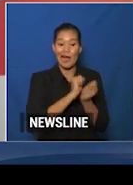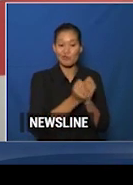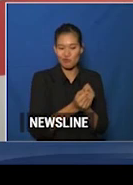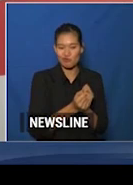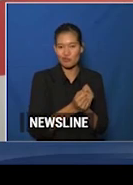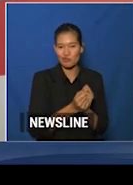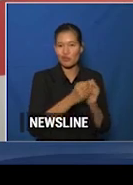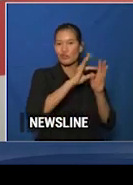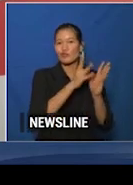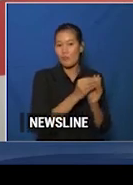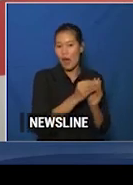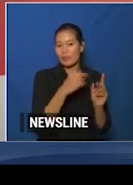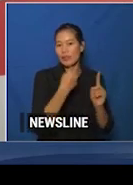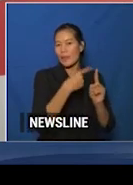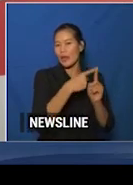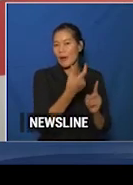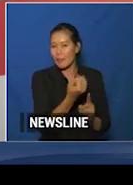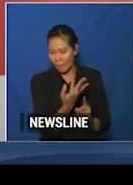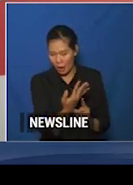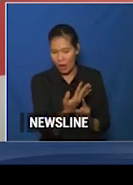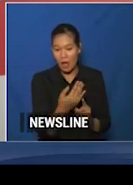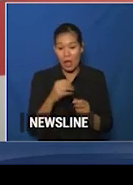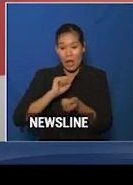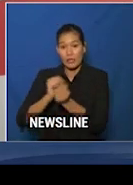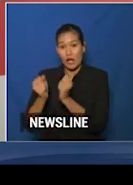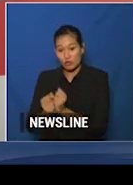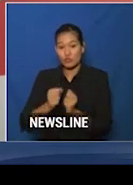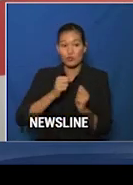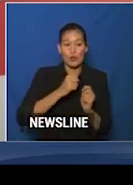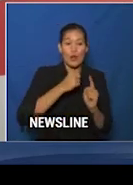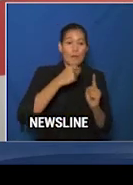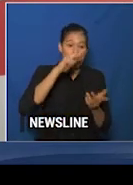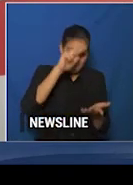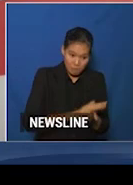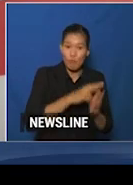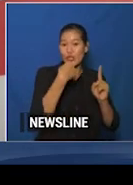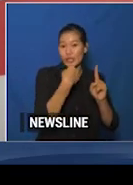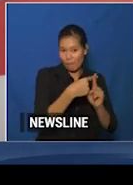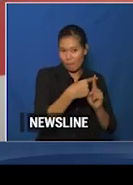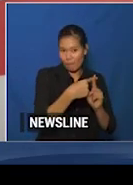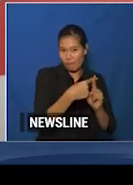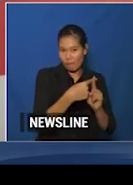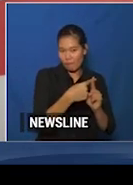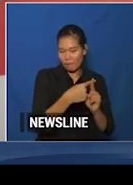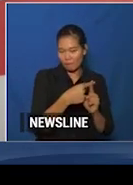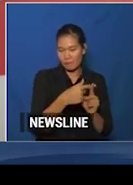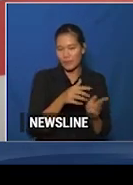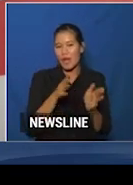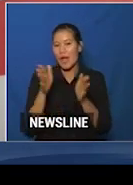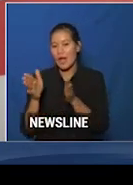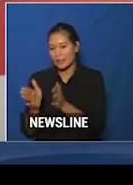dari yang kita rawat baik kasus positif terkonfirmasi kemudian